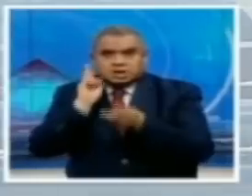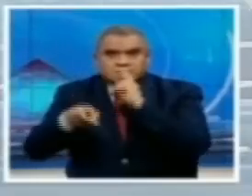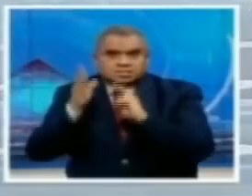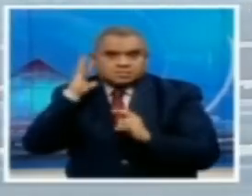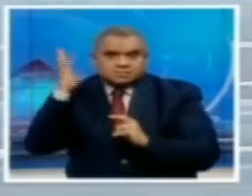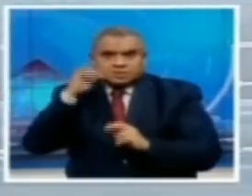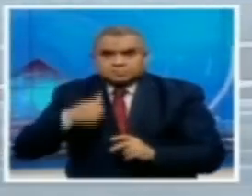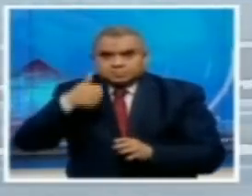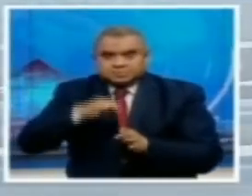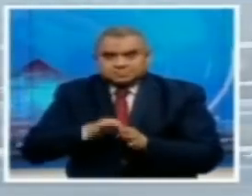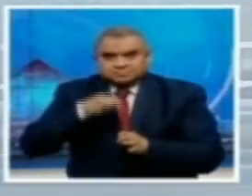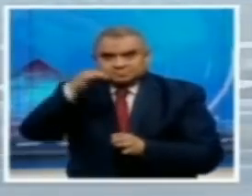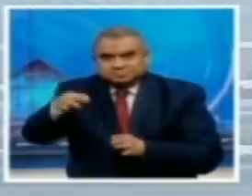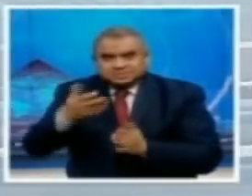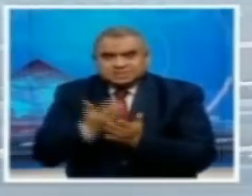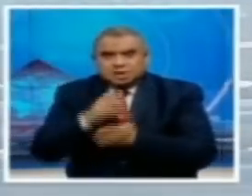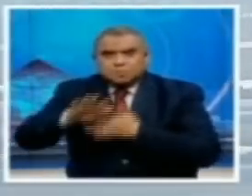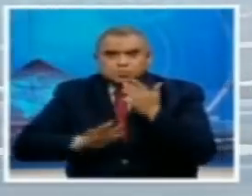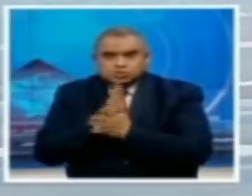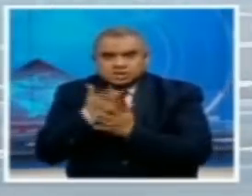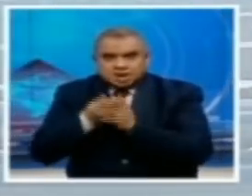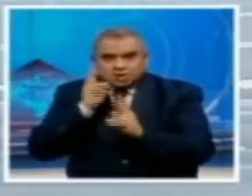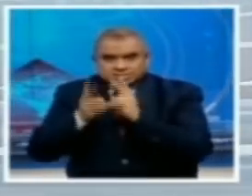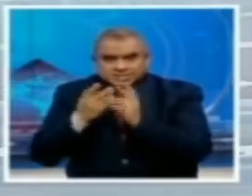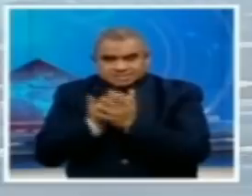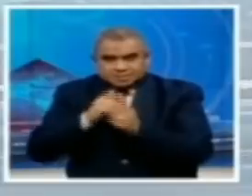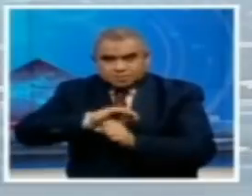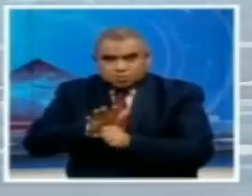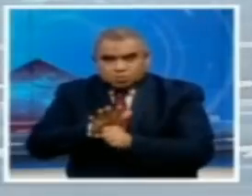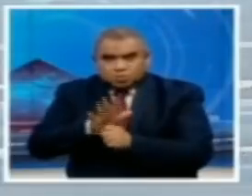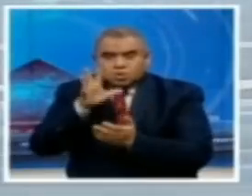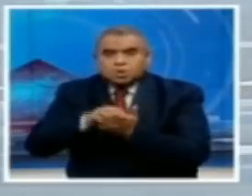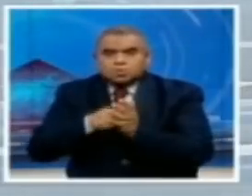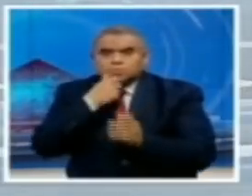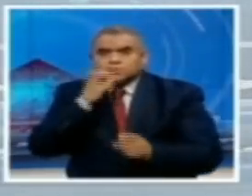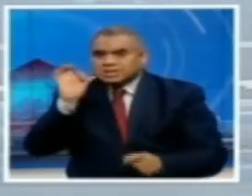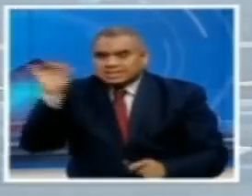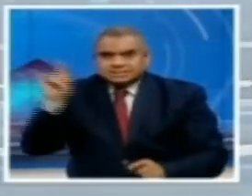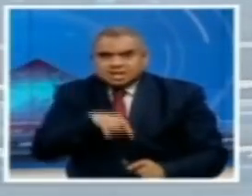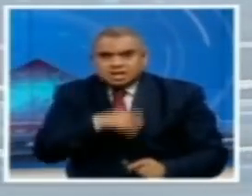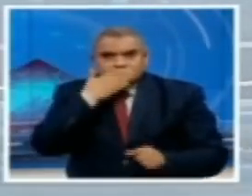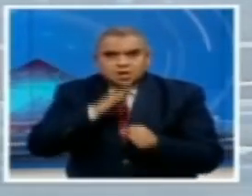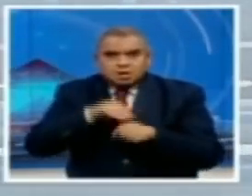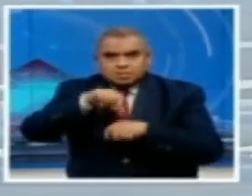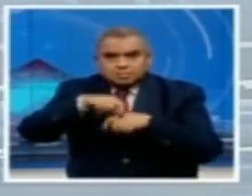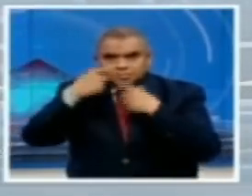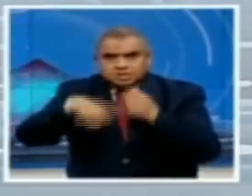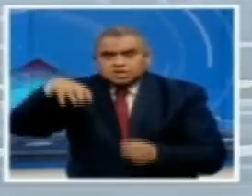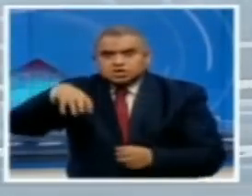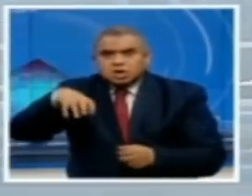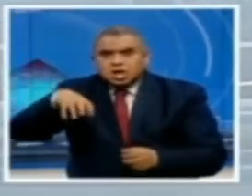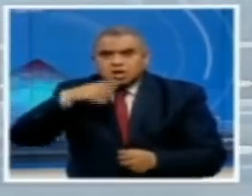التي أرجئت بسبب ظروف جائحة كورونا ستنطلق في 9 من رمضان بسور القاهرة